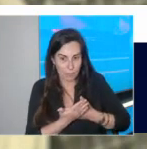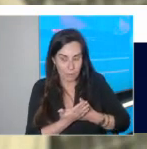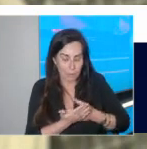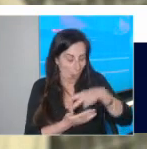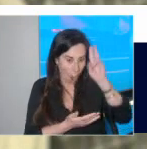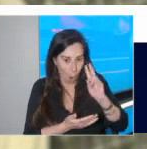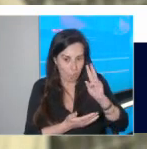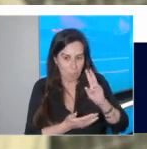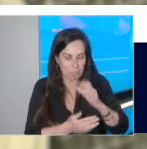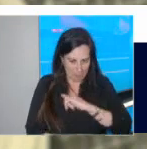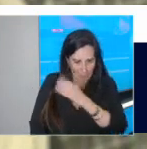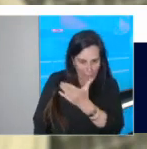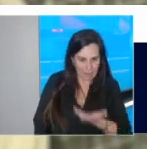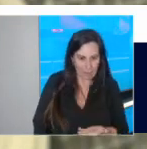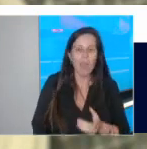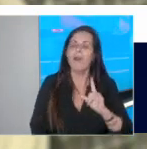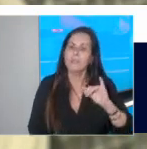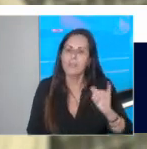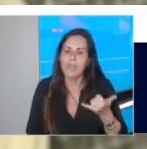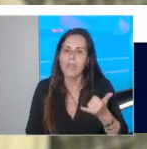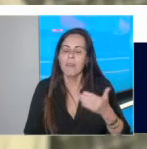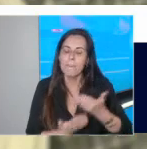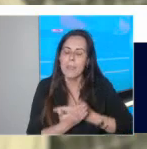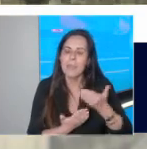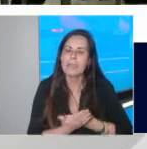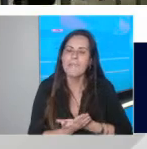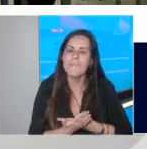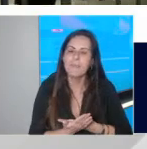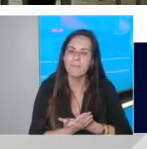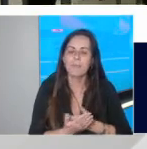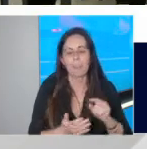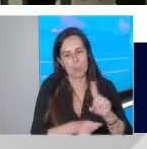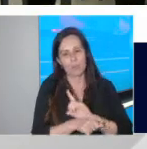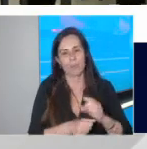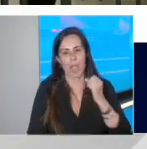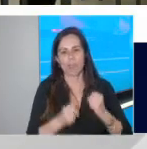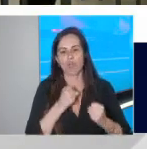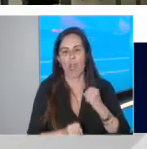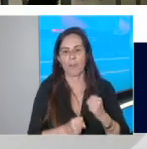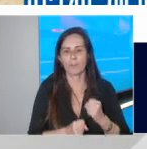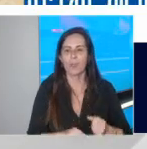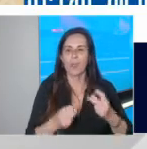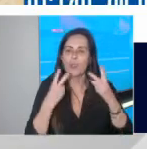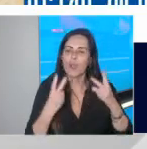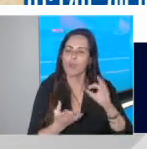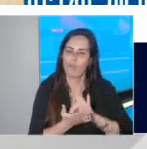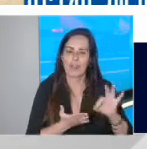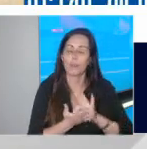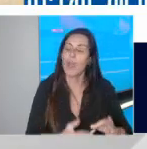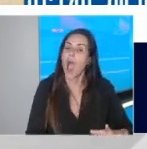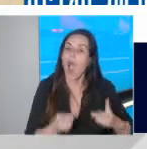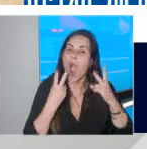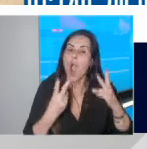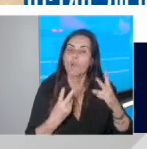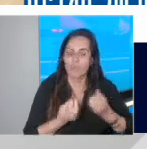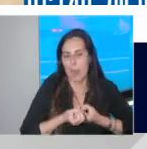בין ההורים שלי, מה זה מעניין אתכם? אבל זה מכתבים אישיים תחת תקופה קשה, שחשוב לתעד אותה, וחשוב